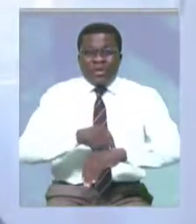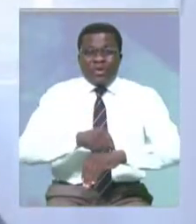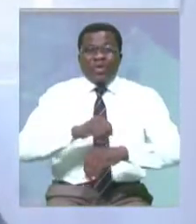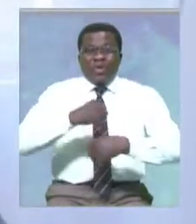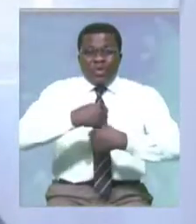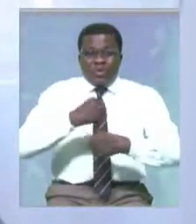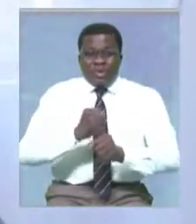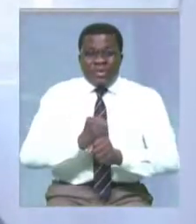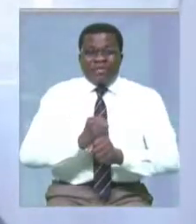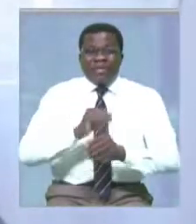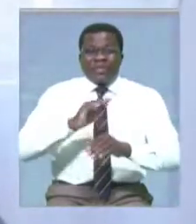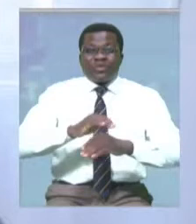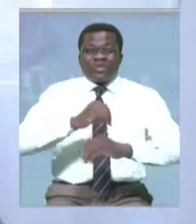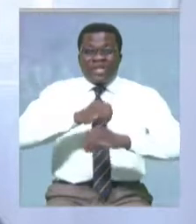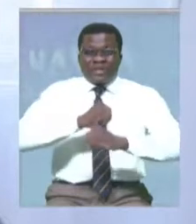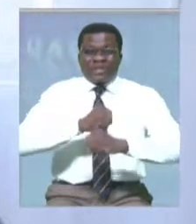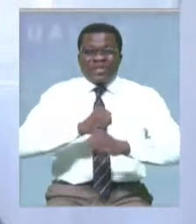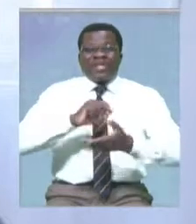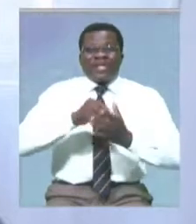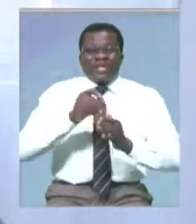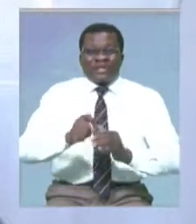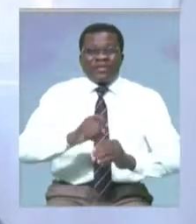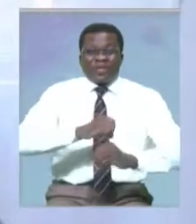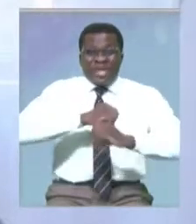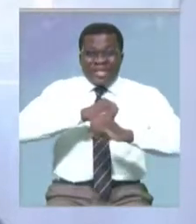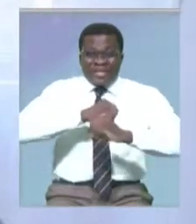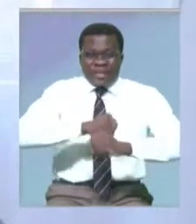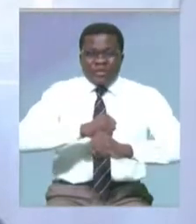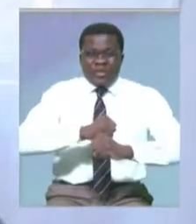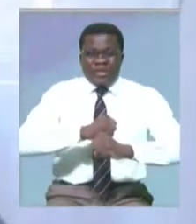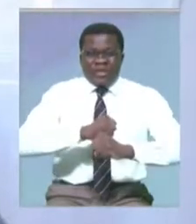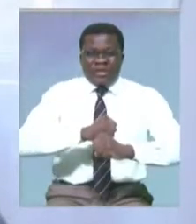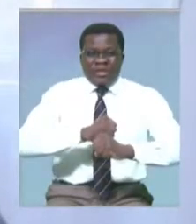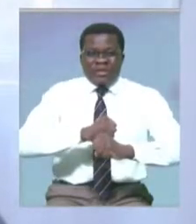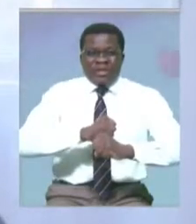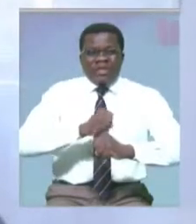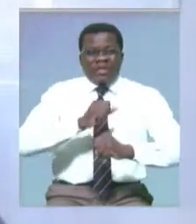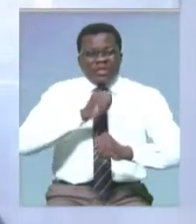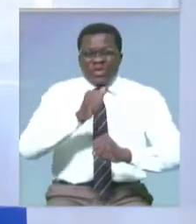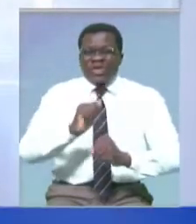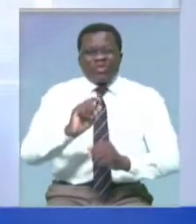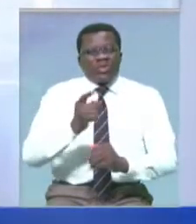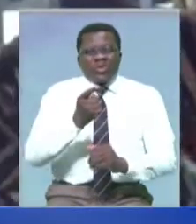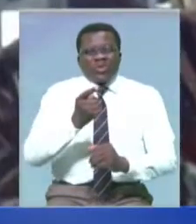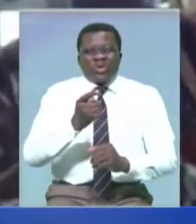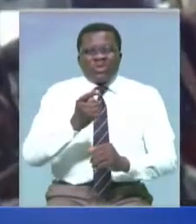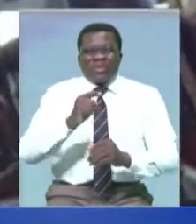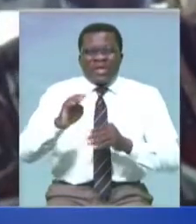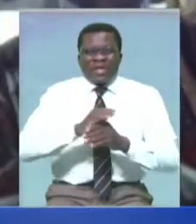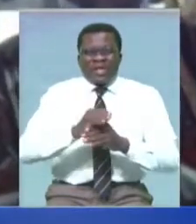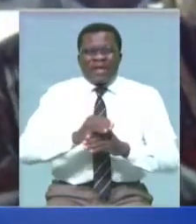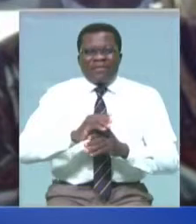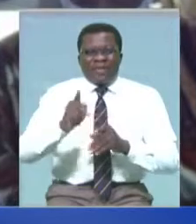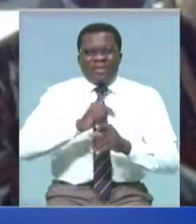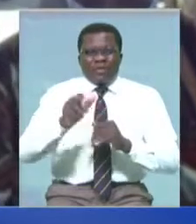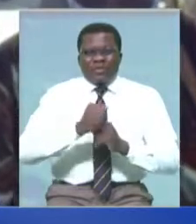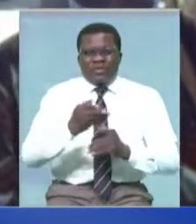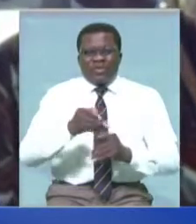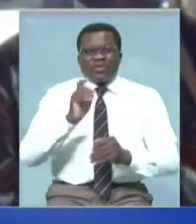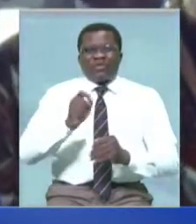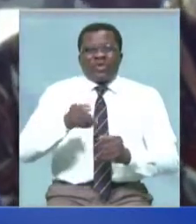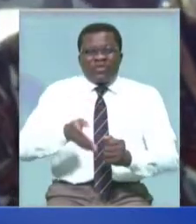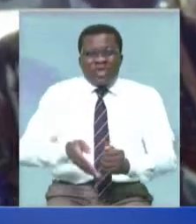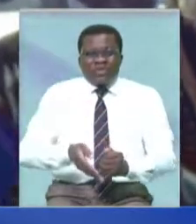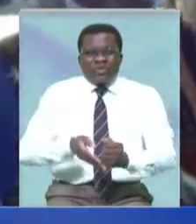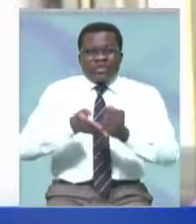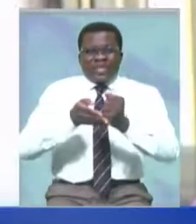de la sécurité. Ça veut dire que la sécurité, ce n'est plus seulement l'apanage des professionnels. Vous devrez nous aider